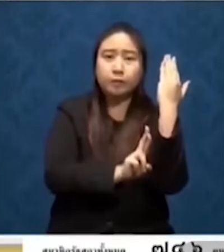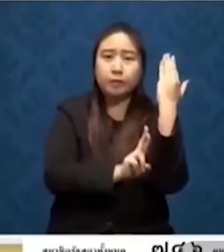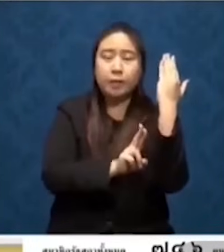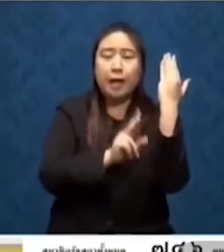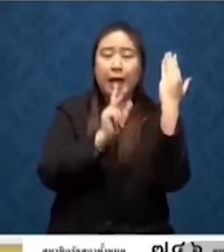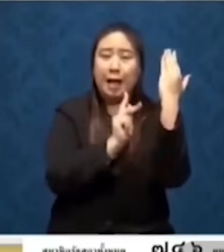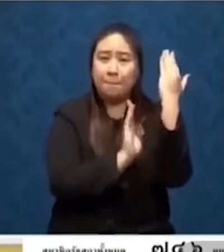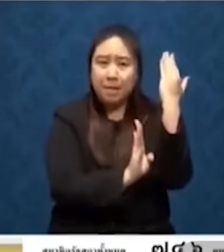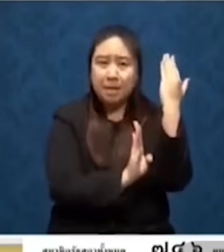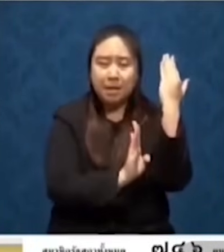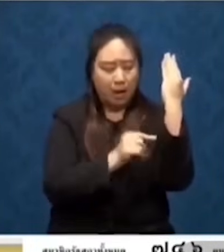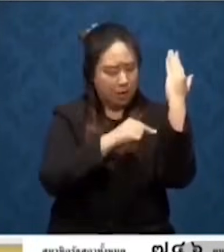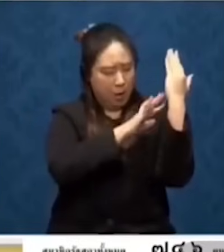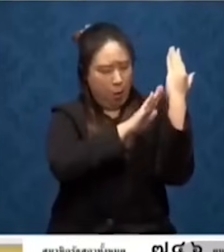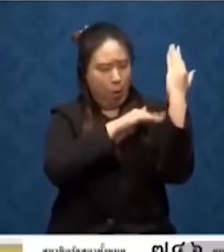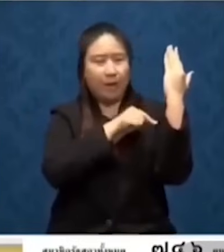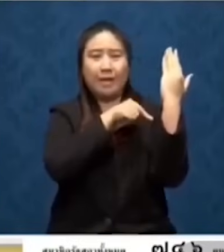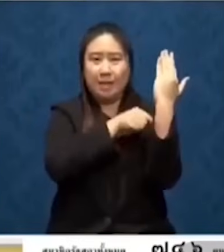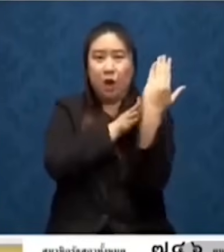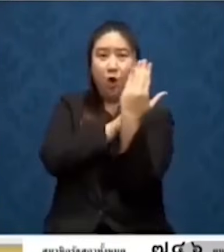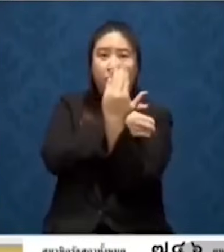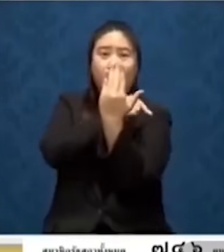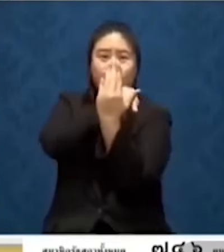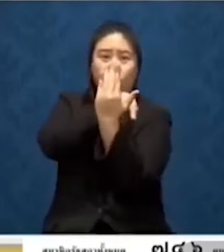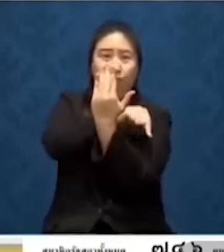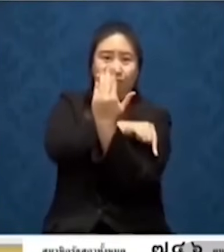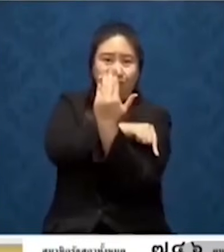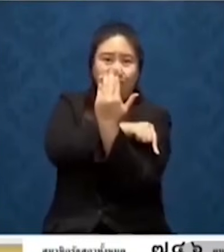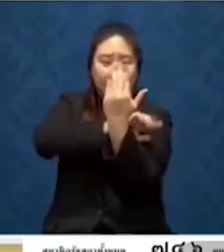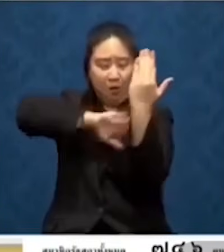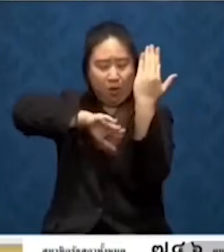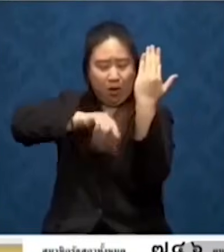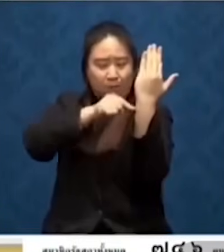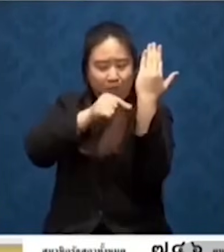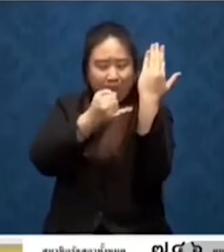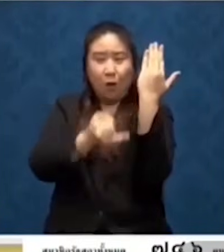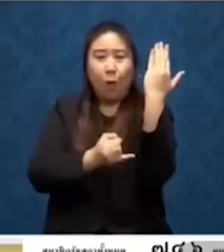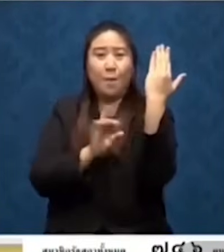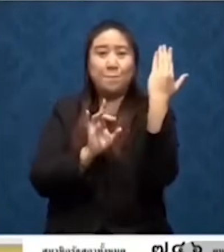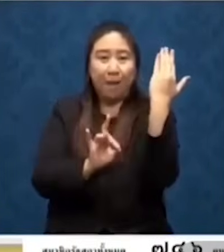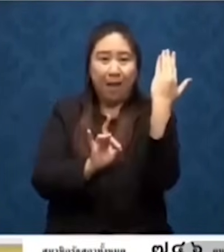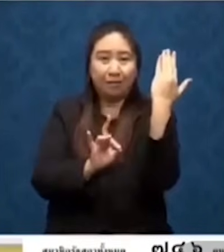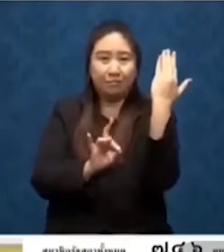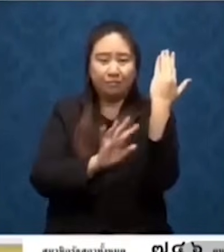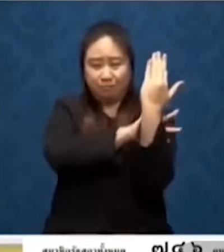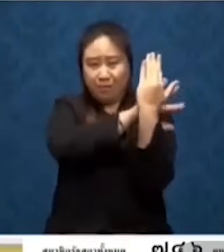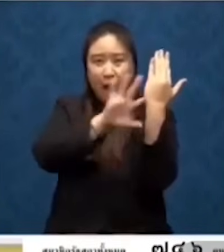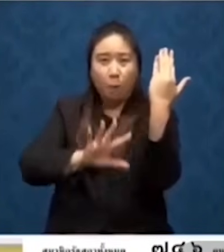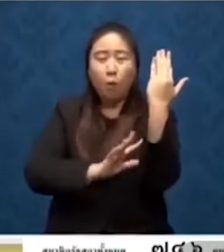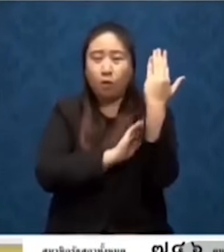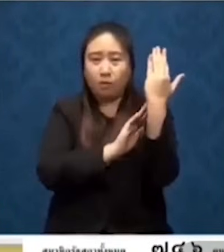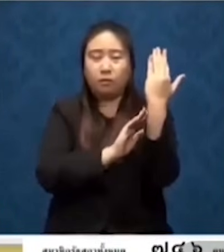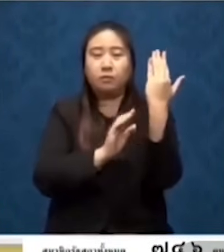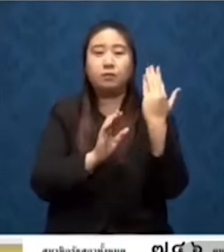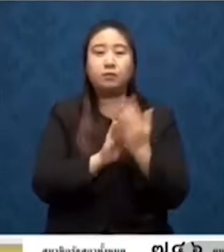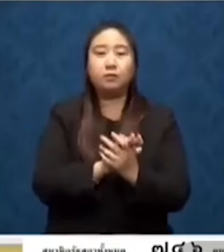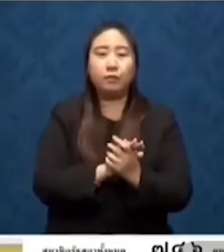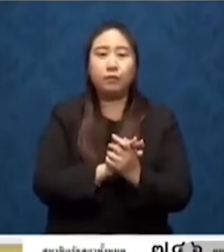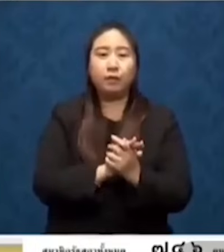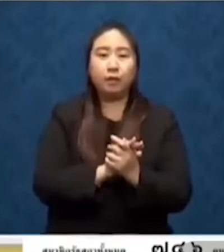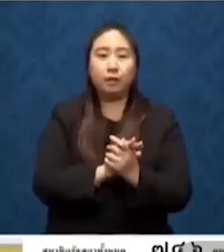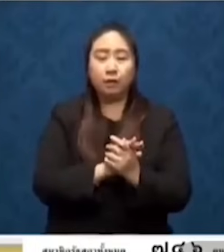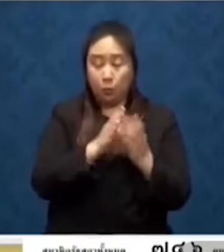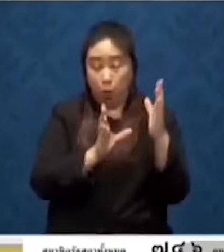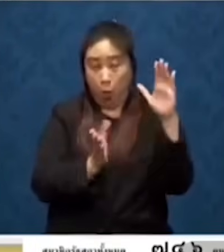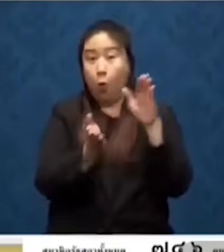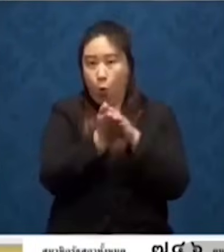ระบี่ทุกจังหวัดในฝั่งตะวันตกและ8จังหวัดในฝั่งตะวันออกถ้ารวบรวมจังหวัดประจวบ